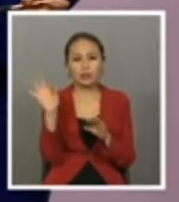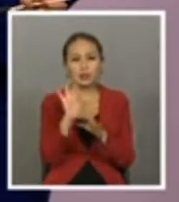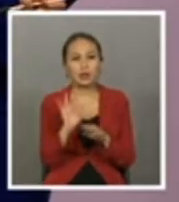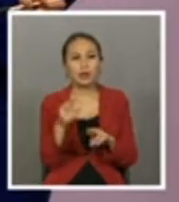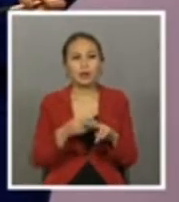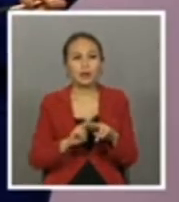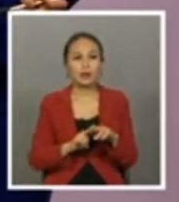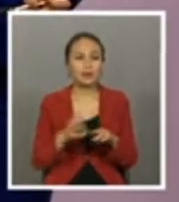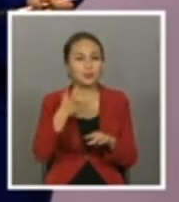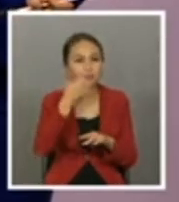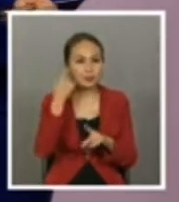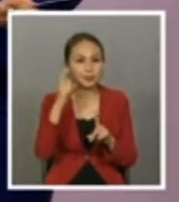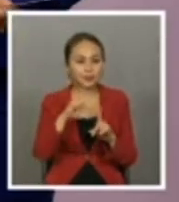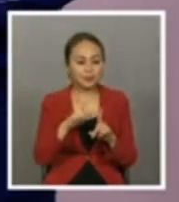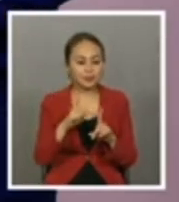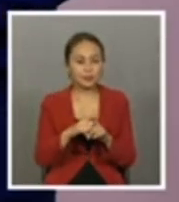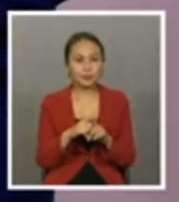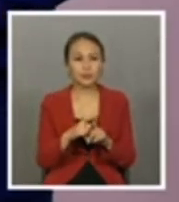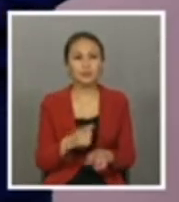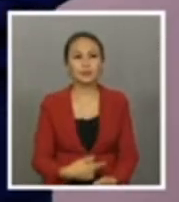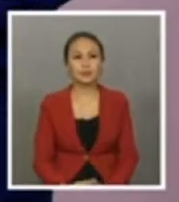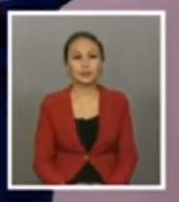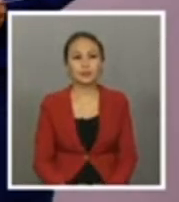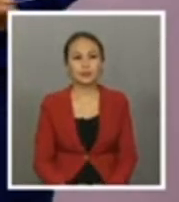жасалған сөздер.